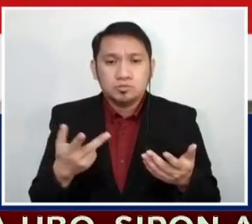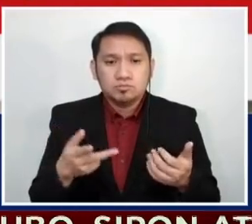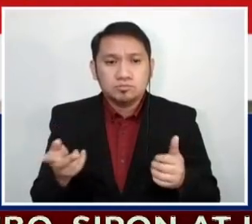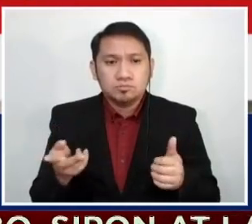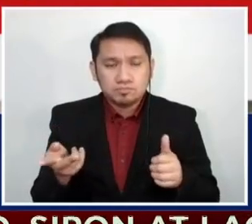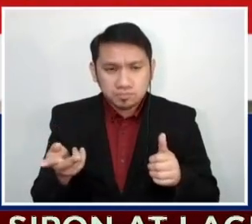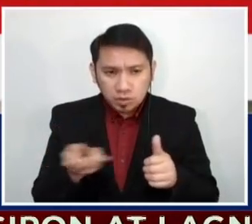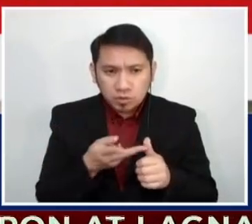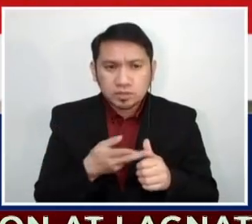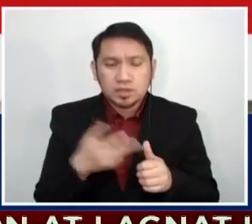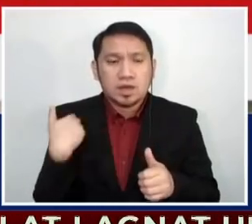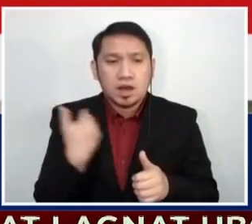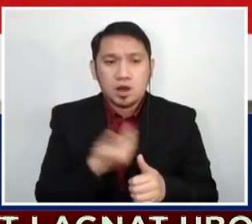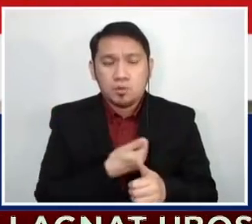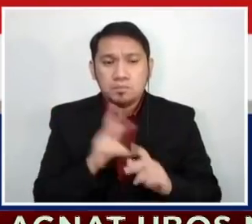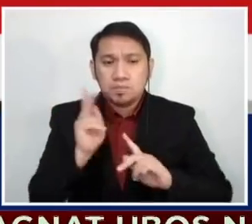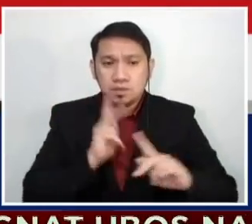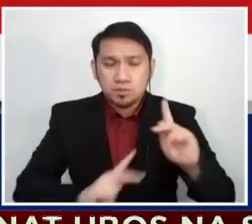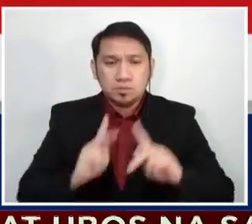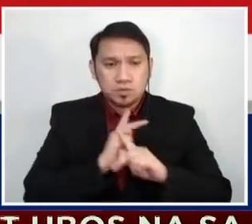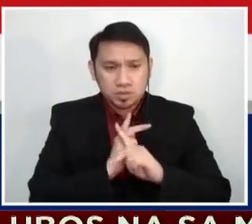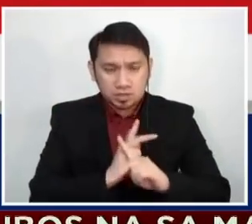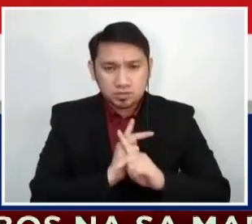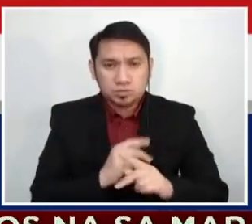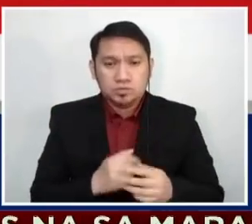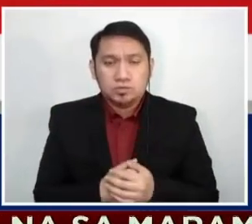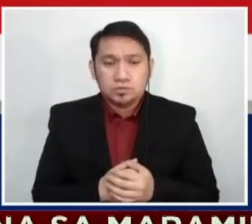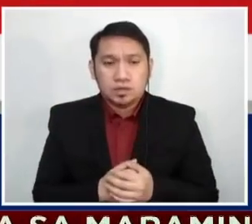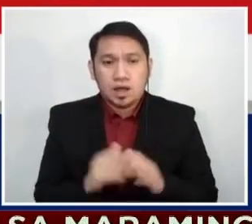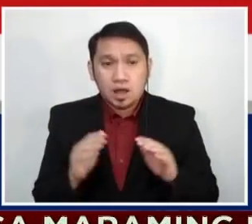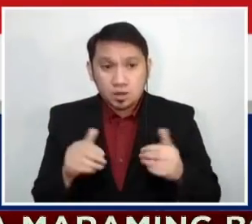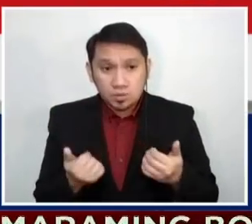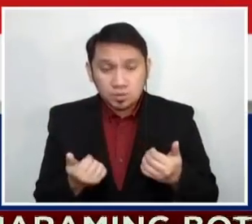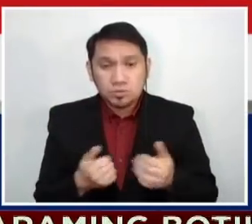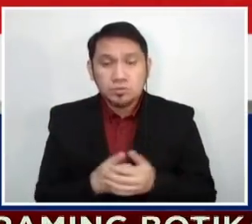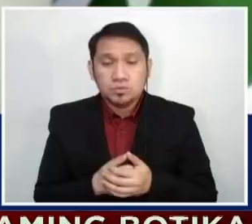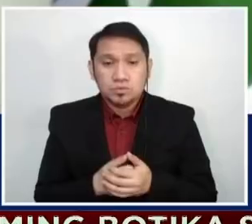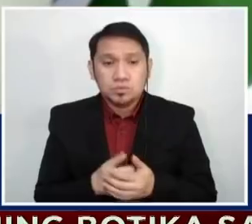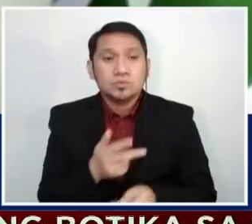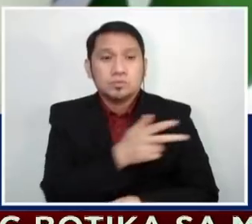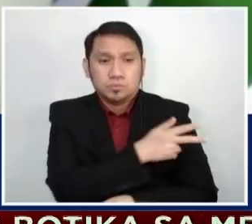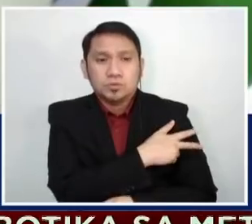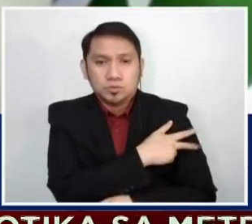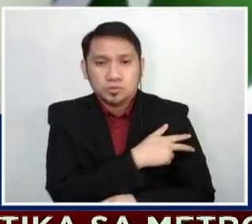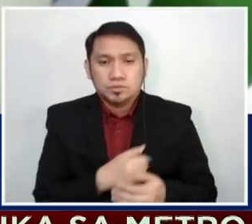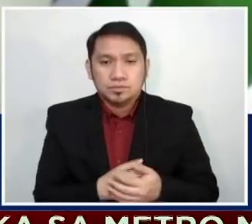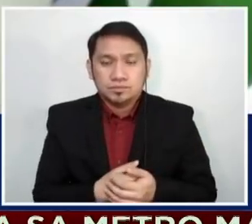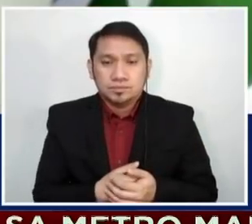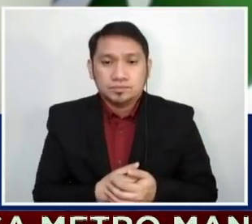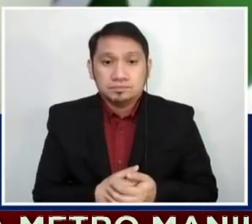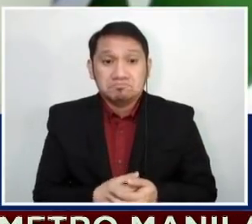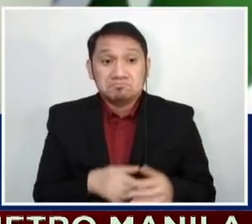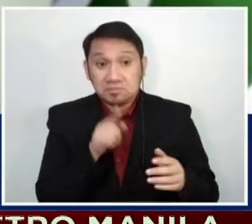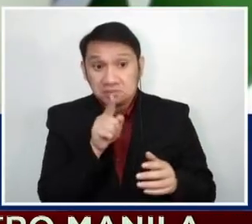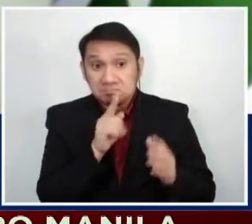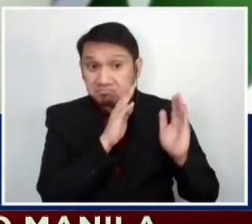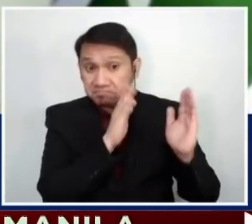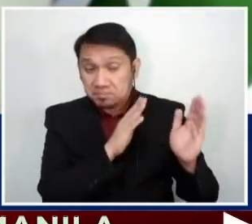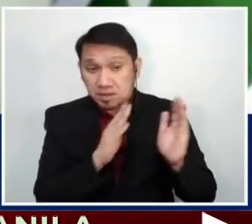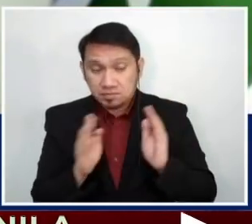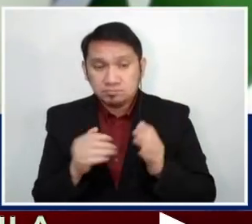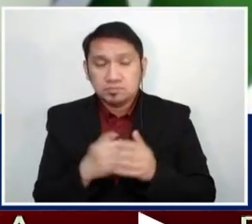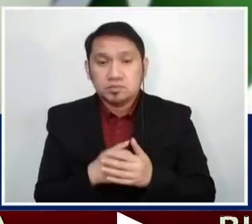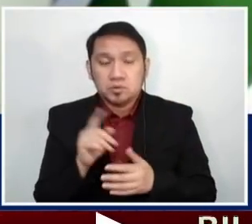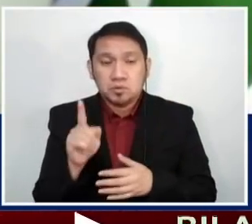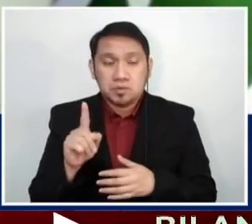further expanded and enhanced through the administration of boosters. Plano naman ni Galvez na kausapin si Philippine